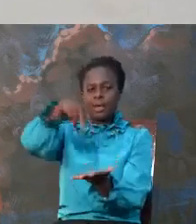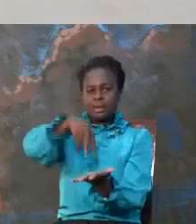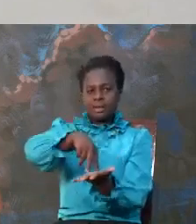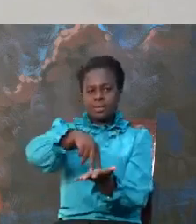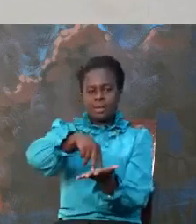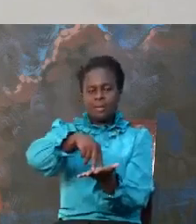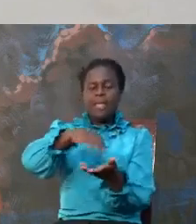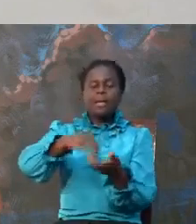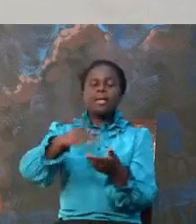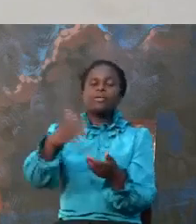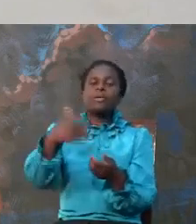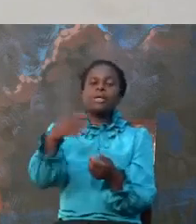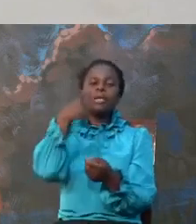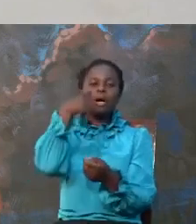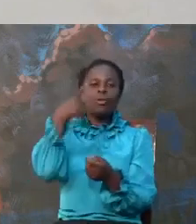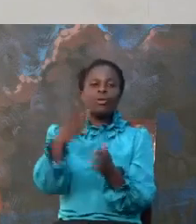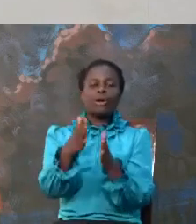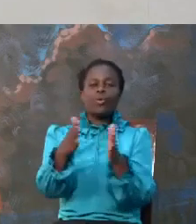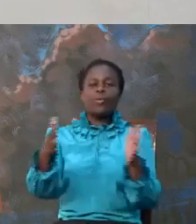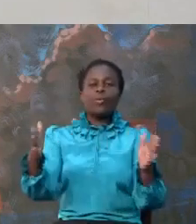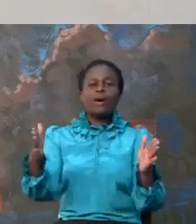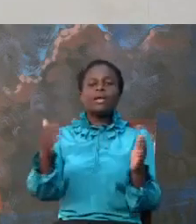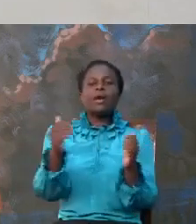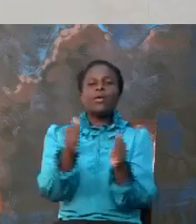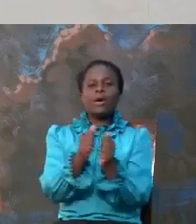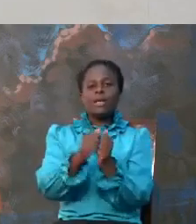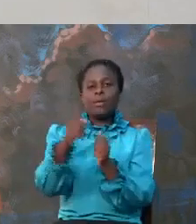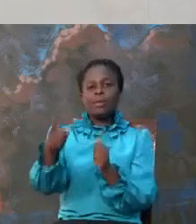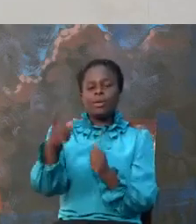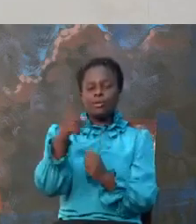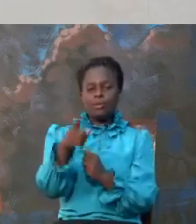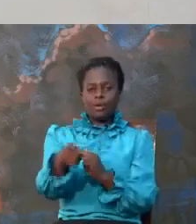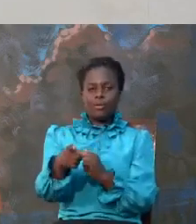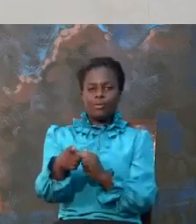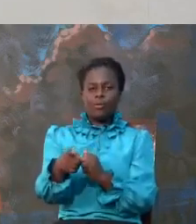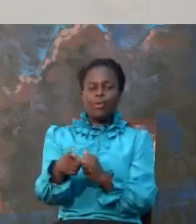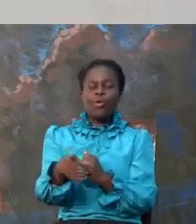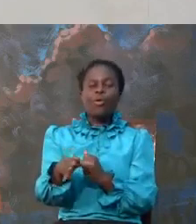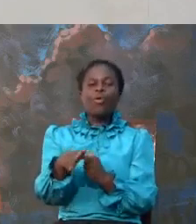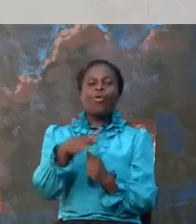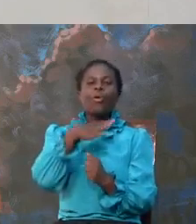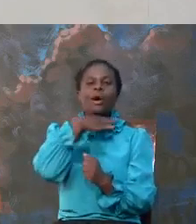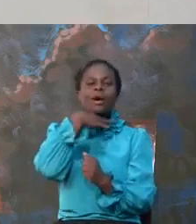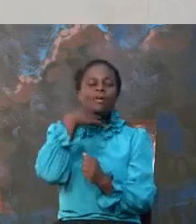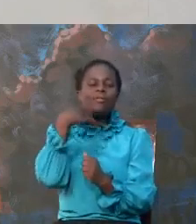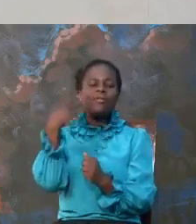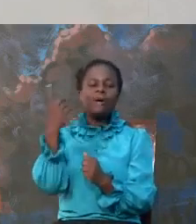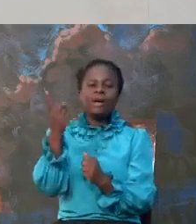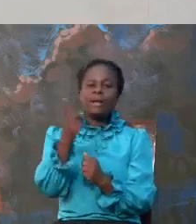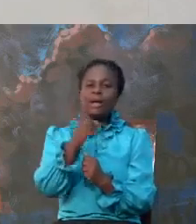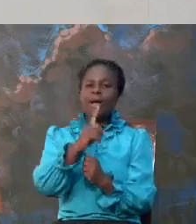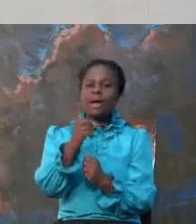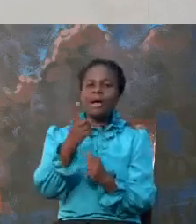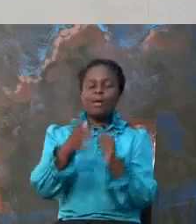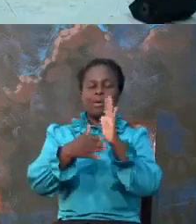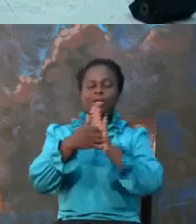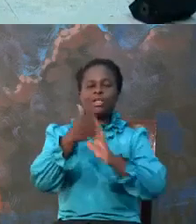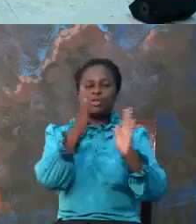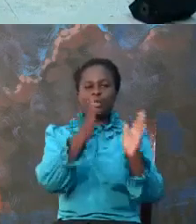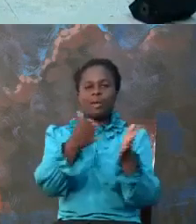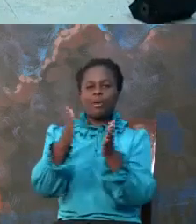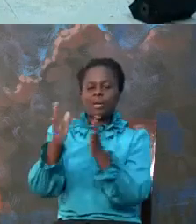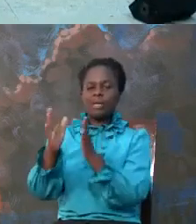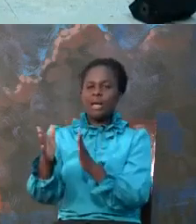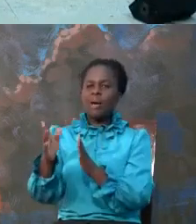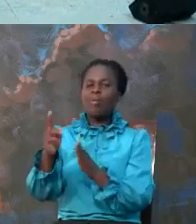Na tutaendelea kuona kwa upana wa jambo hilo ulivyo, kwamba kafara haikuanzishwa na mwanadamu